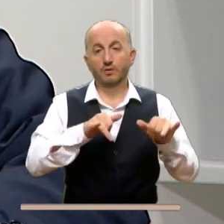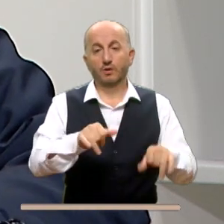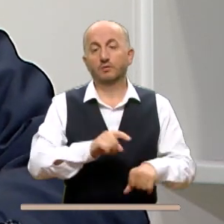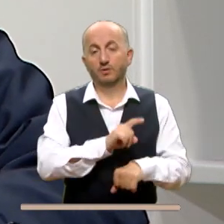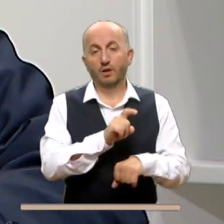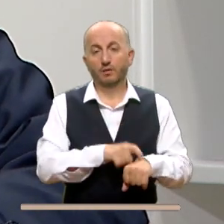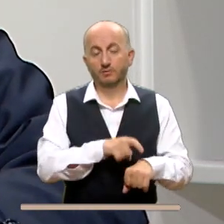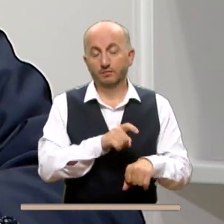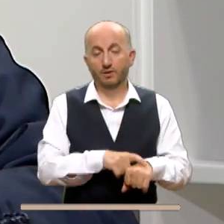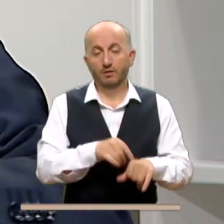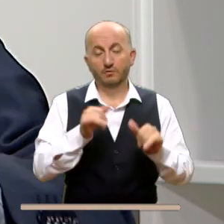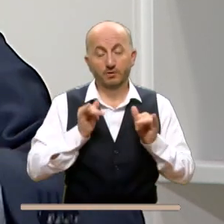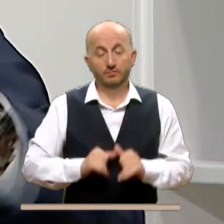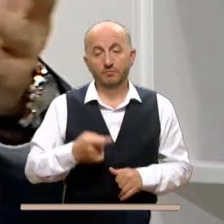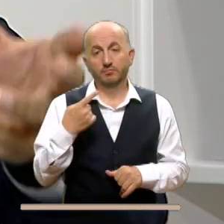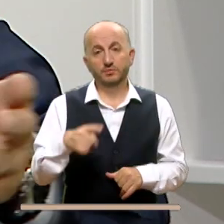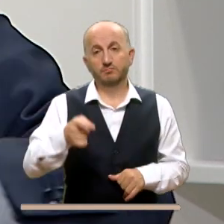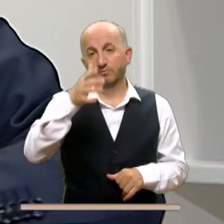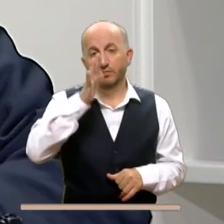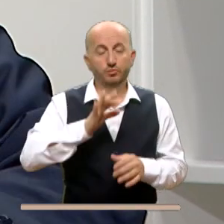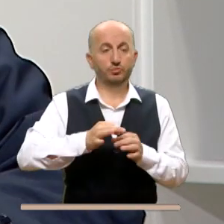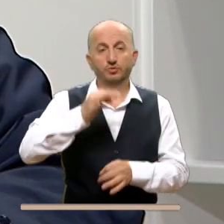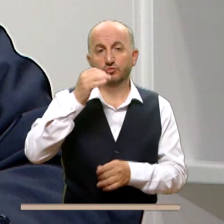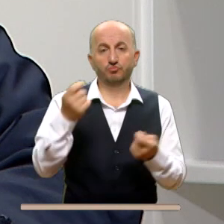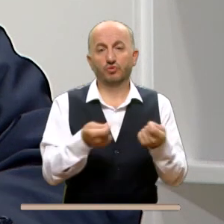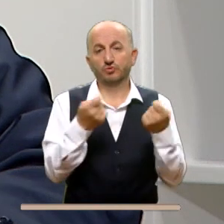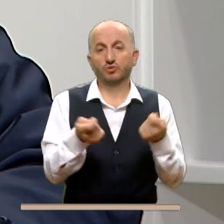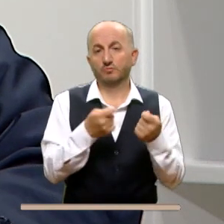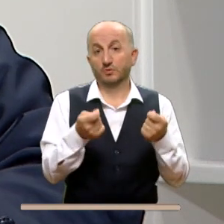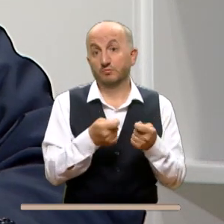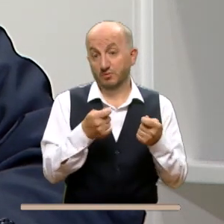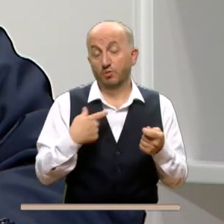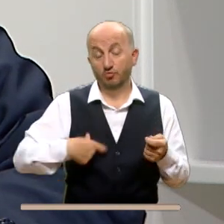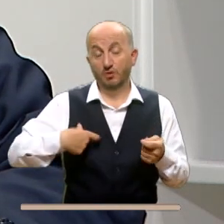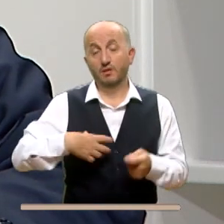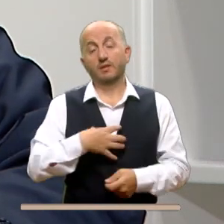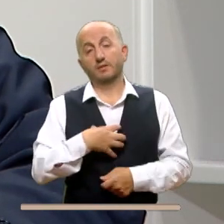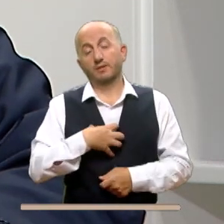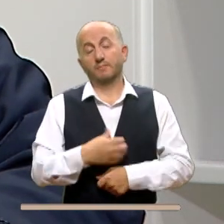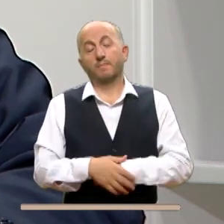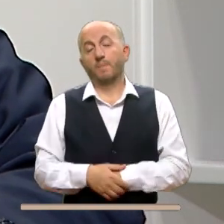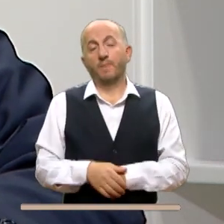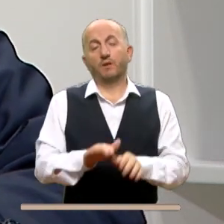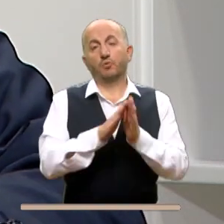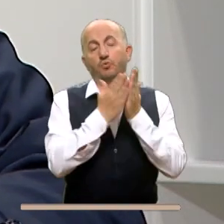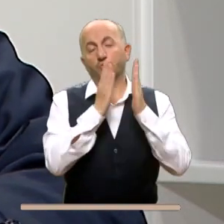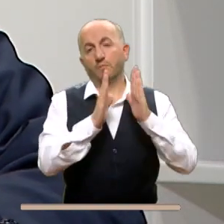şekilde 1500 kişinin çalışabileceği bir kapasiteye sahip doğrusu.